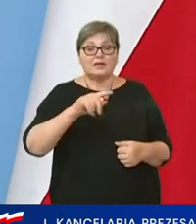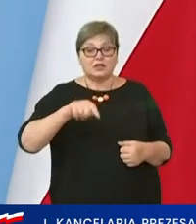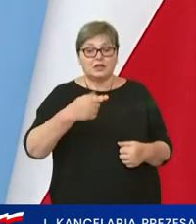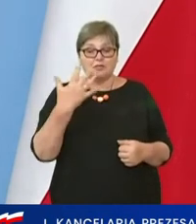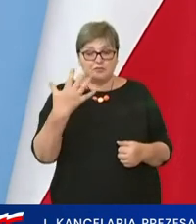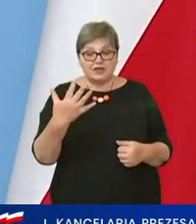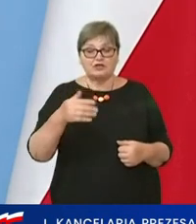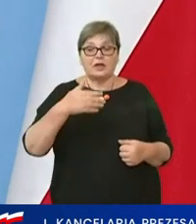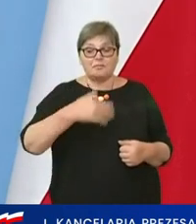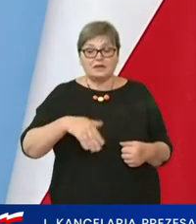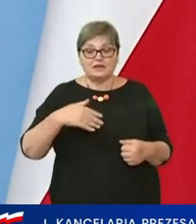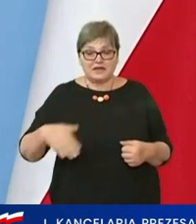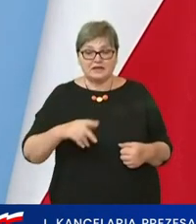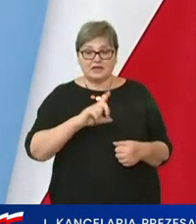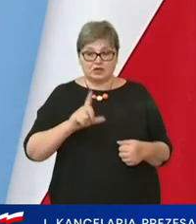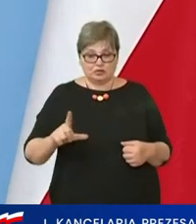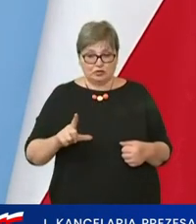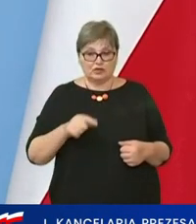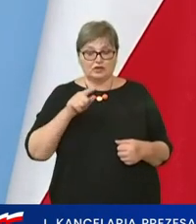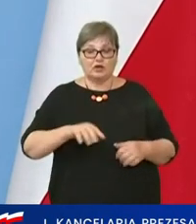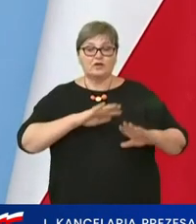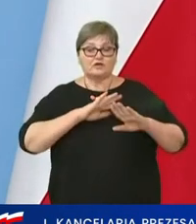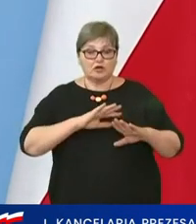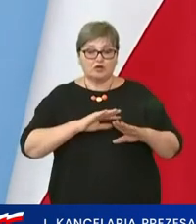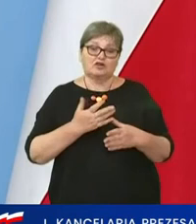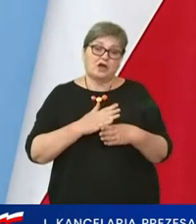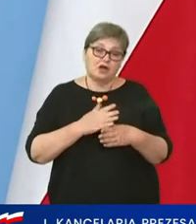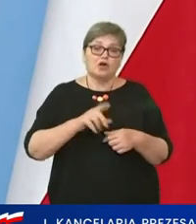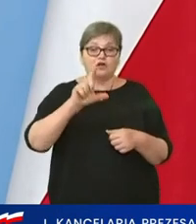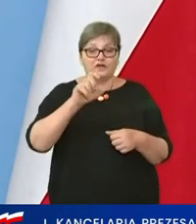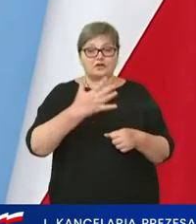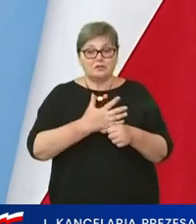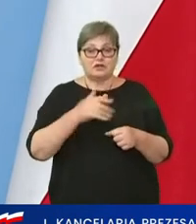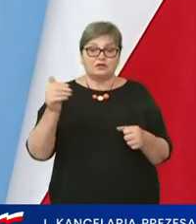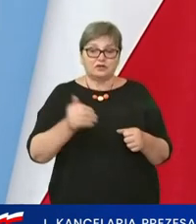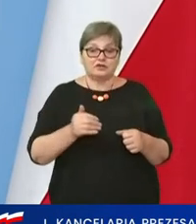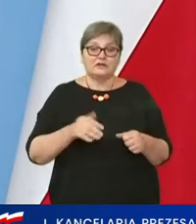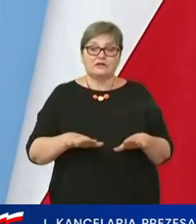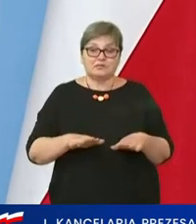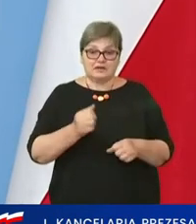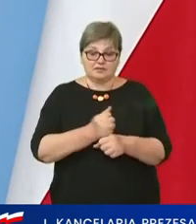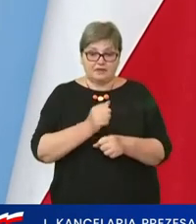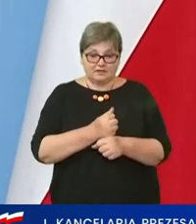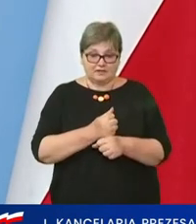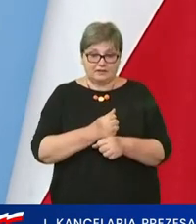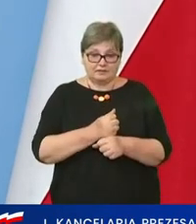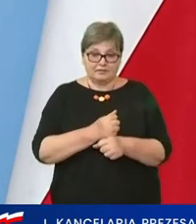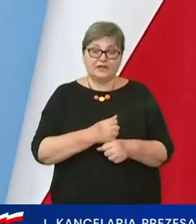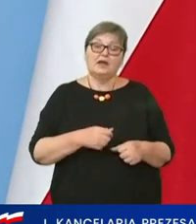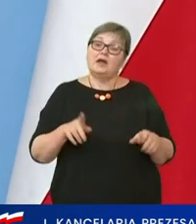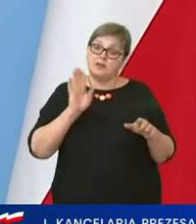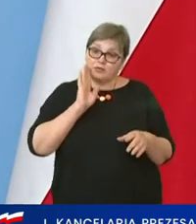na ochronę około 250 tysięcy miejsc pracy również zostały wypłacone mikro